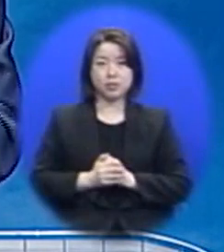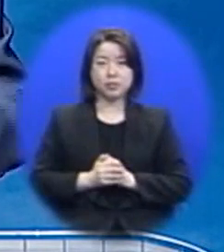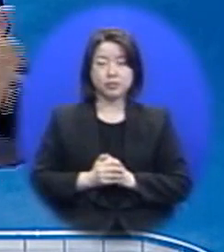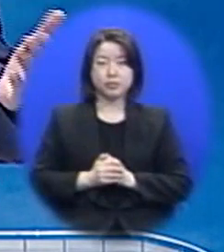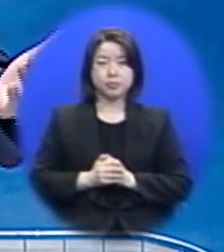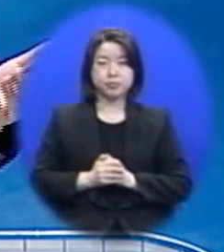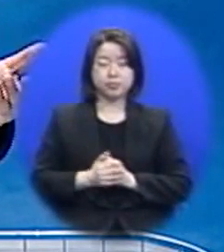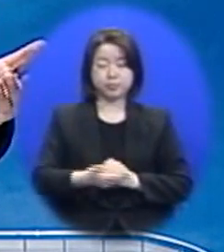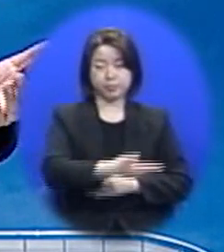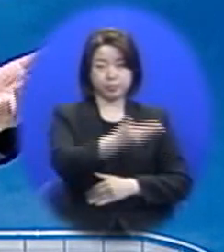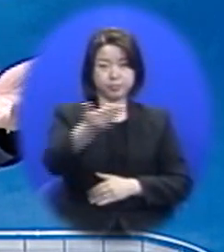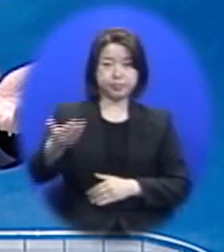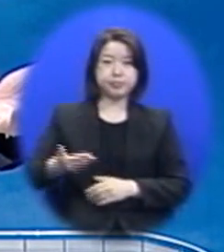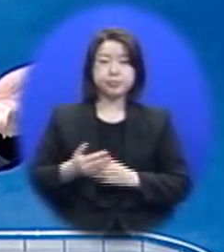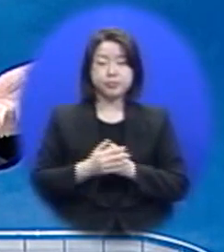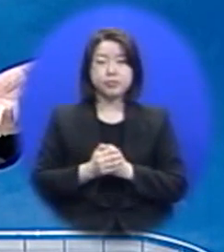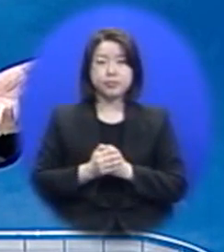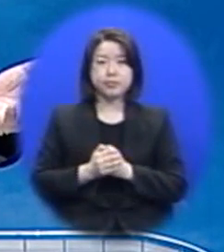거예요. 여러분,